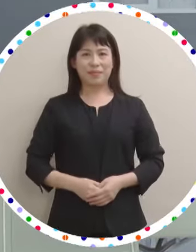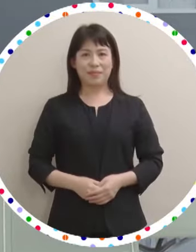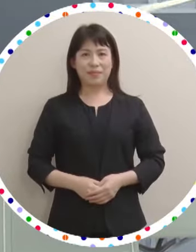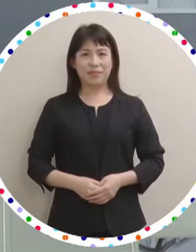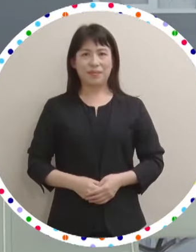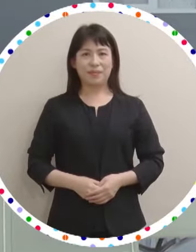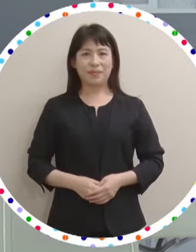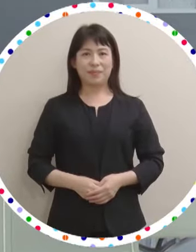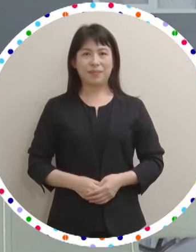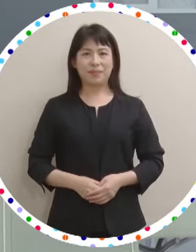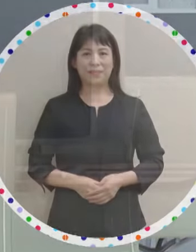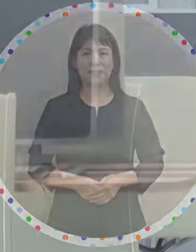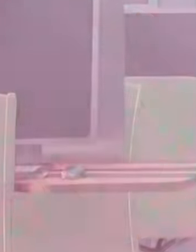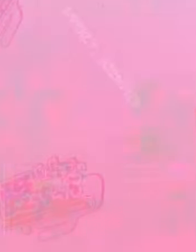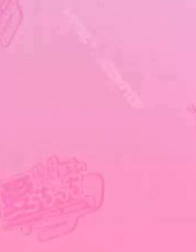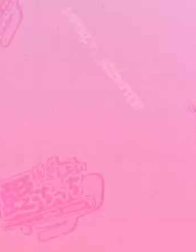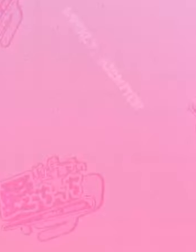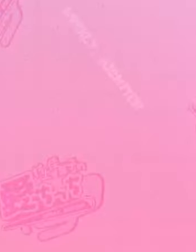ーはこちら。